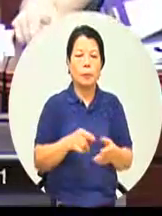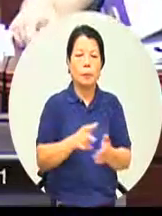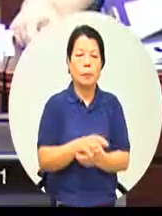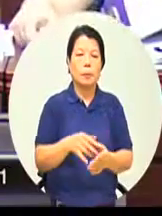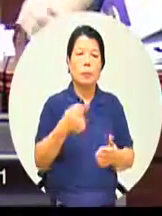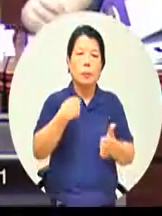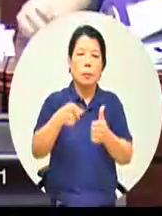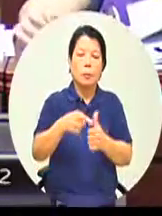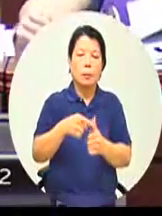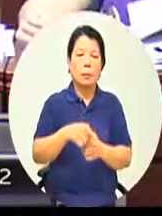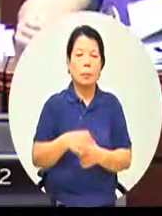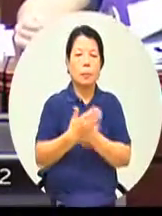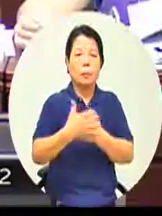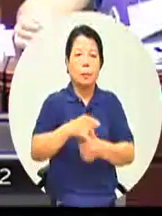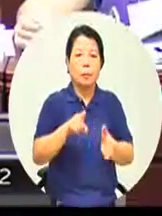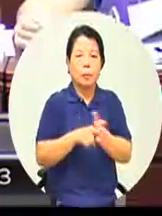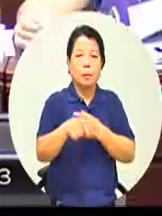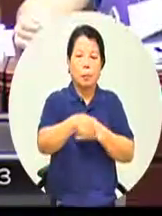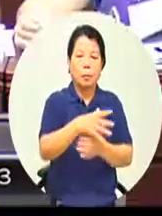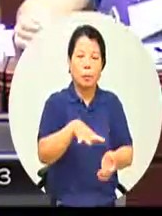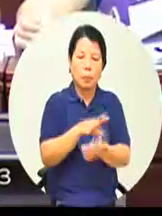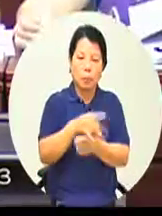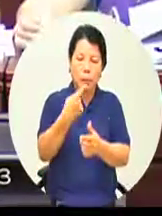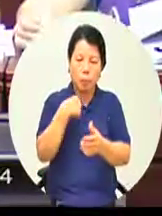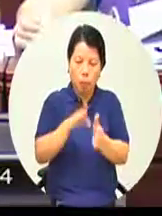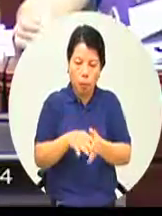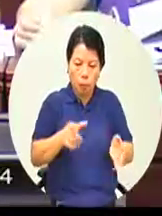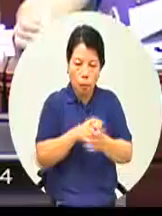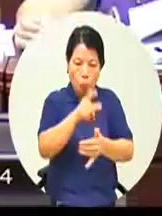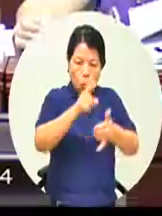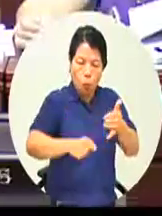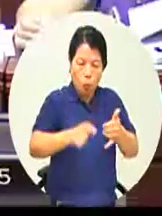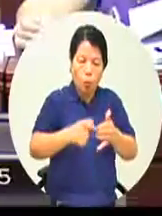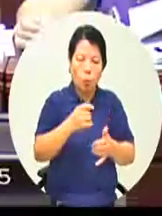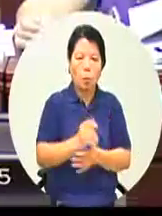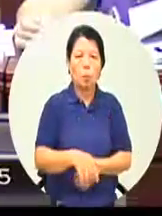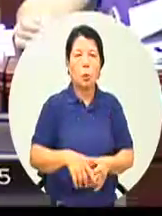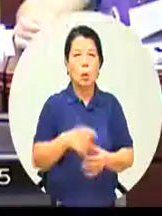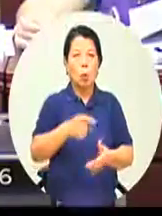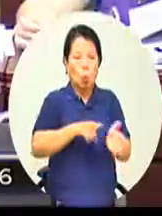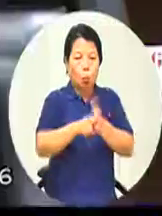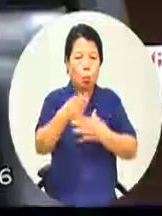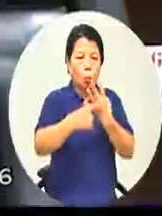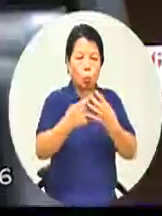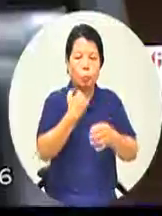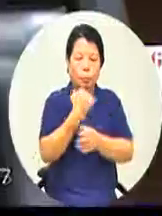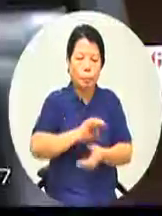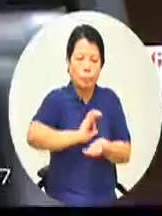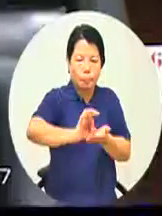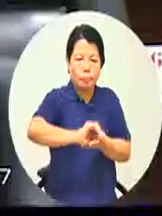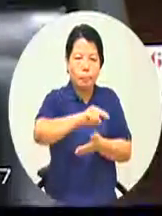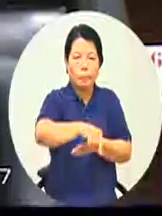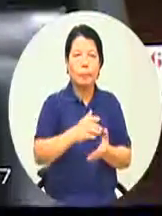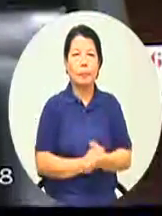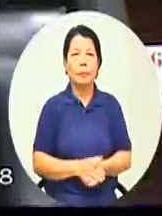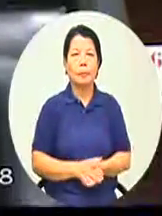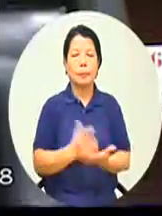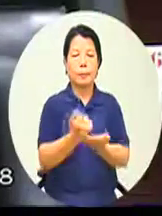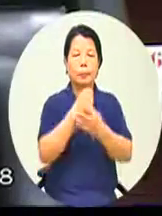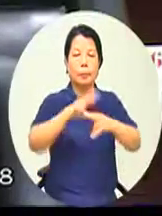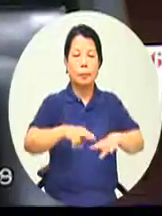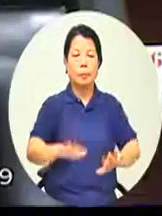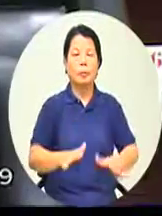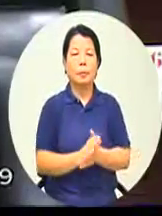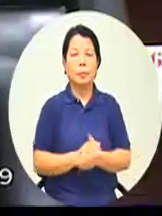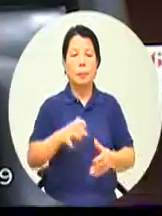他们能够做到所学所用，专业可以发挥哦，所以这会一个新的方向。 好，谢谢局长哦，您先请坐。那我想特